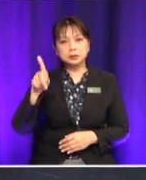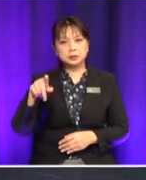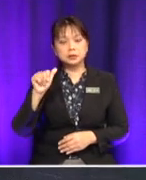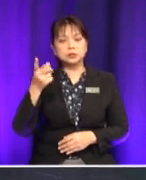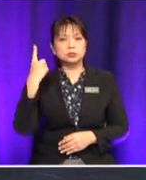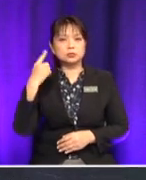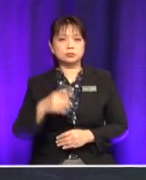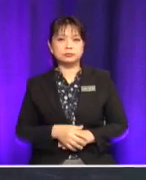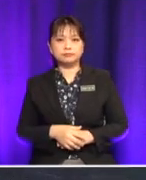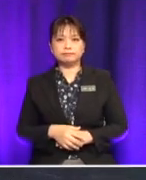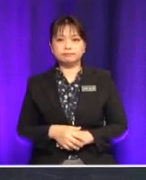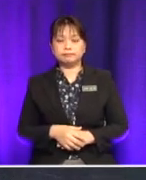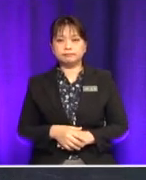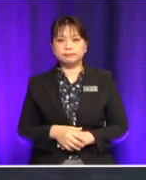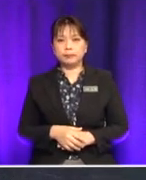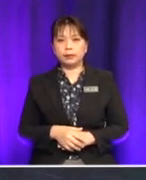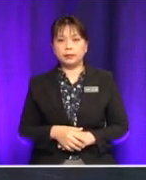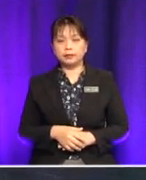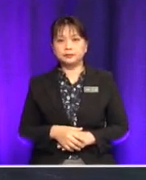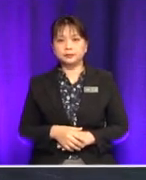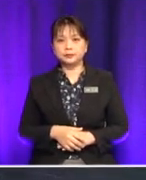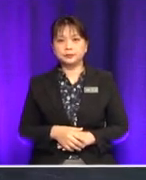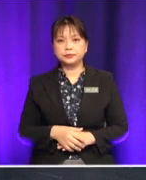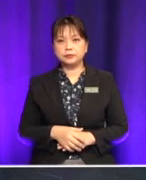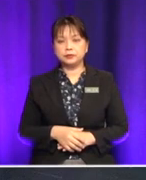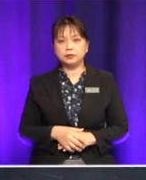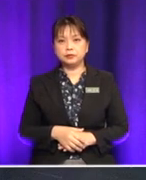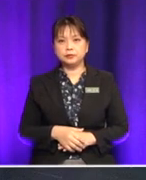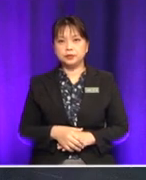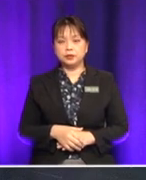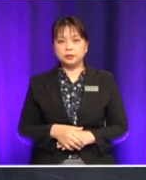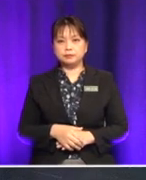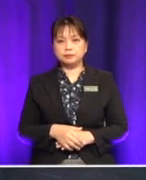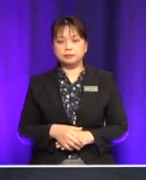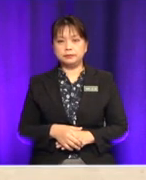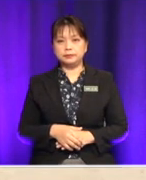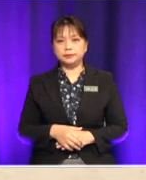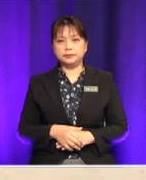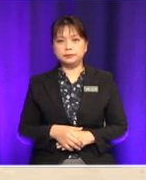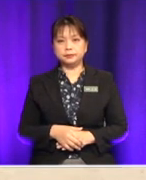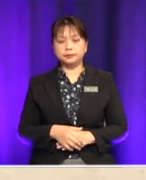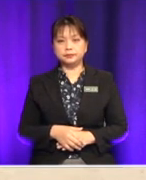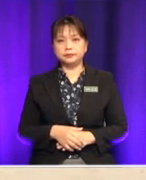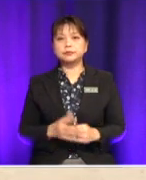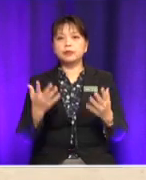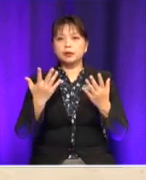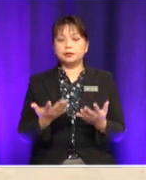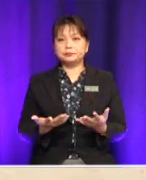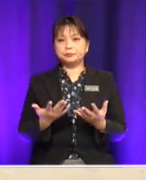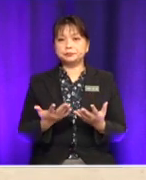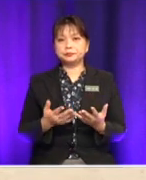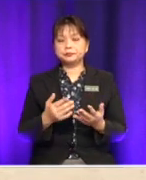sebab itu pentingnya nih oke antara quantity asas panjang jisin